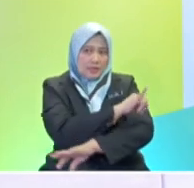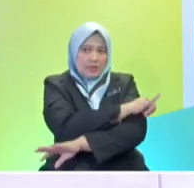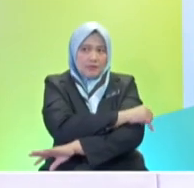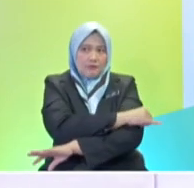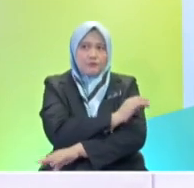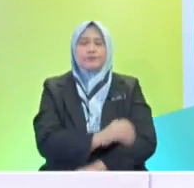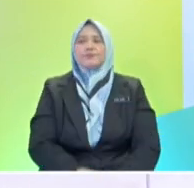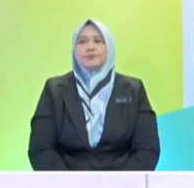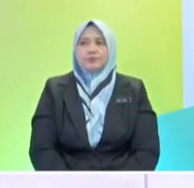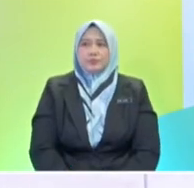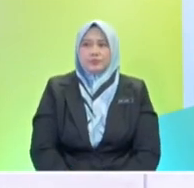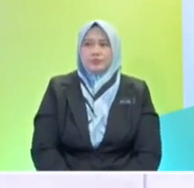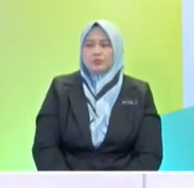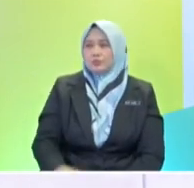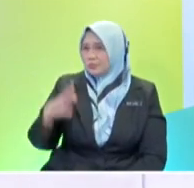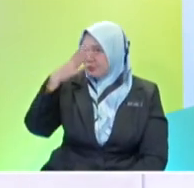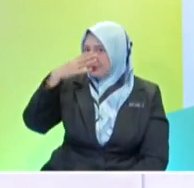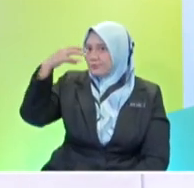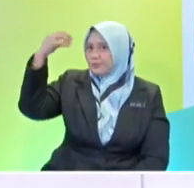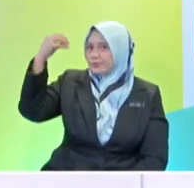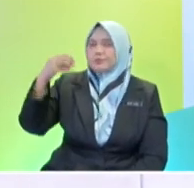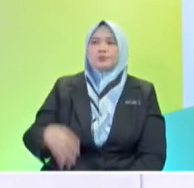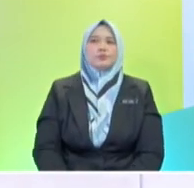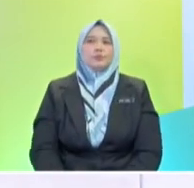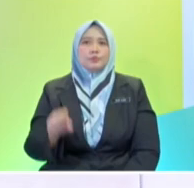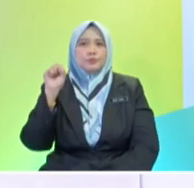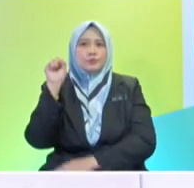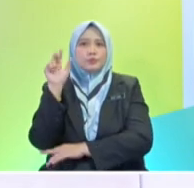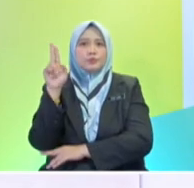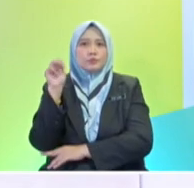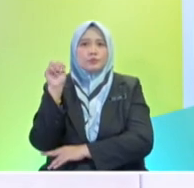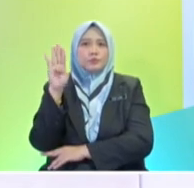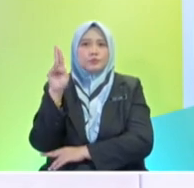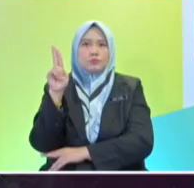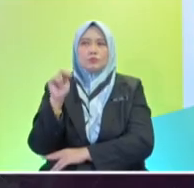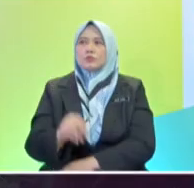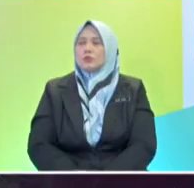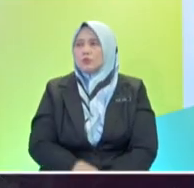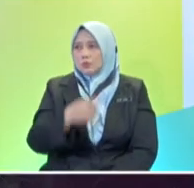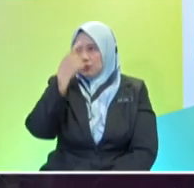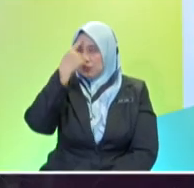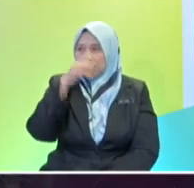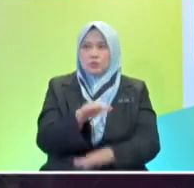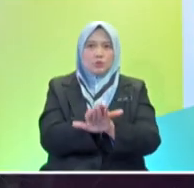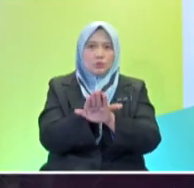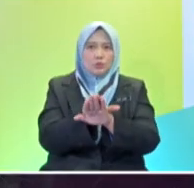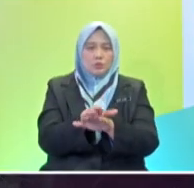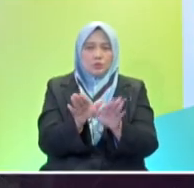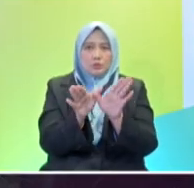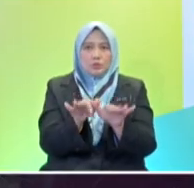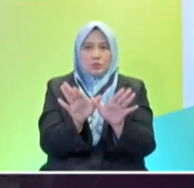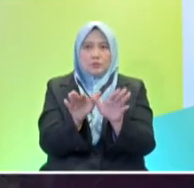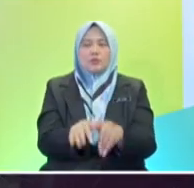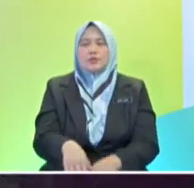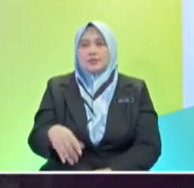haiwan yang istimewa. Dia ada sumbu. Okey, betul. Dan untuk rama-rama dan juga pepatung mempunyai